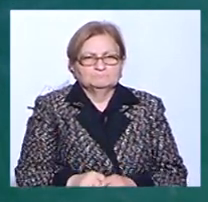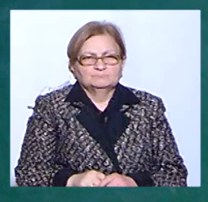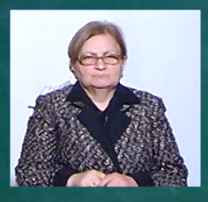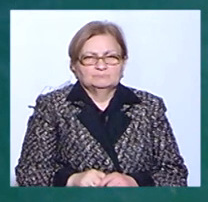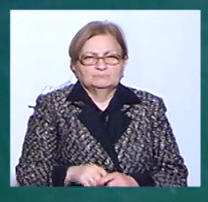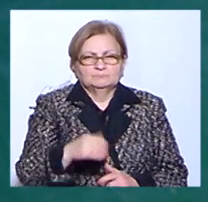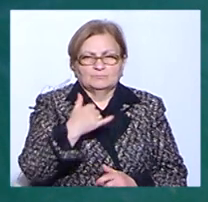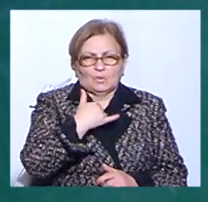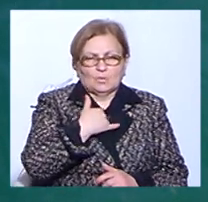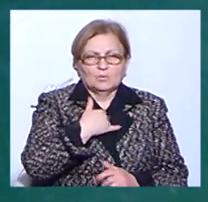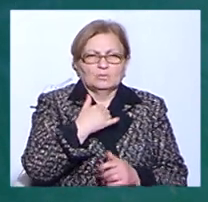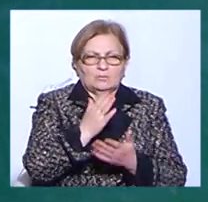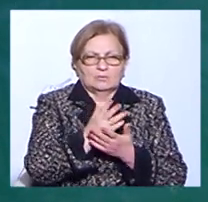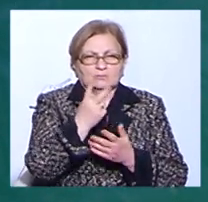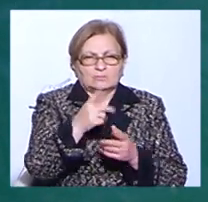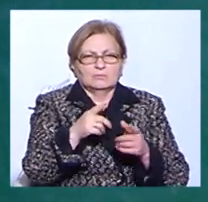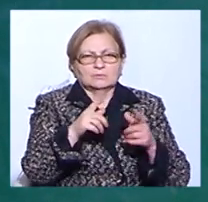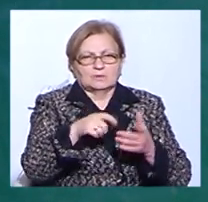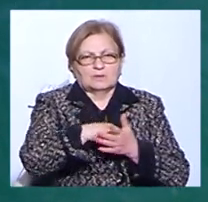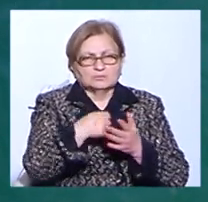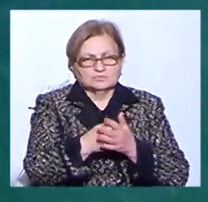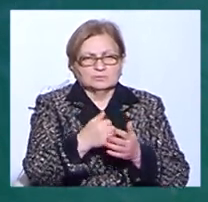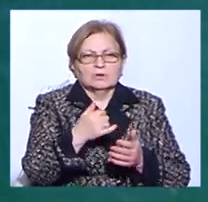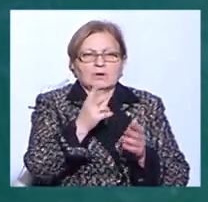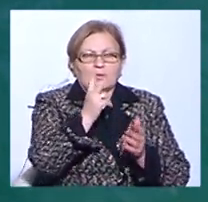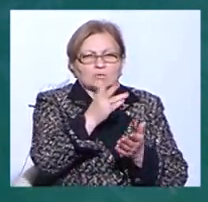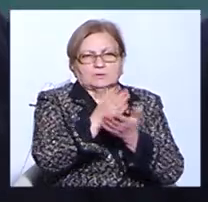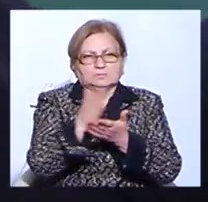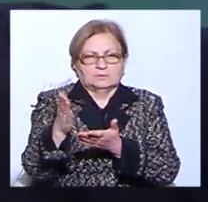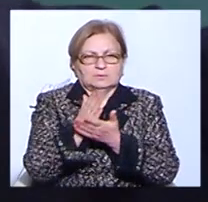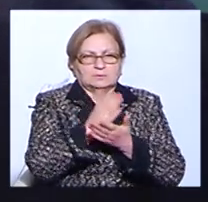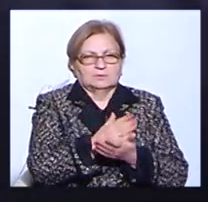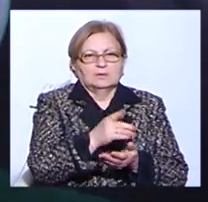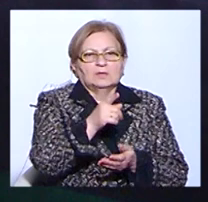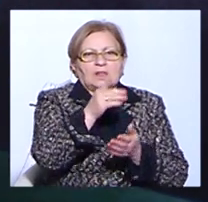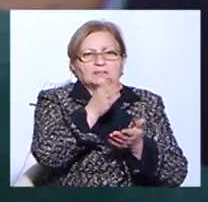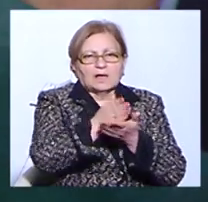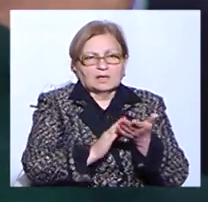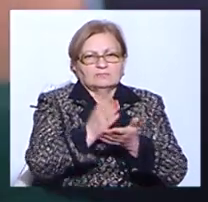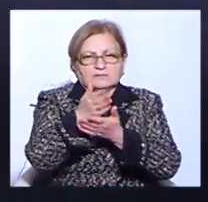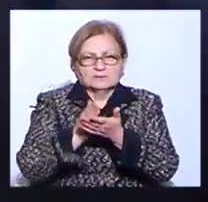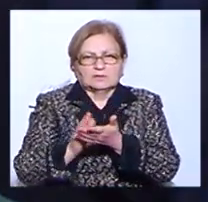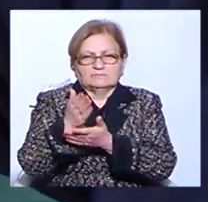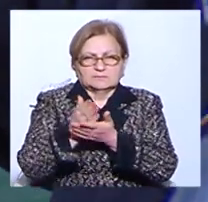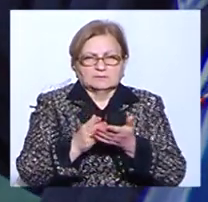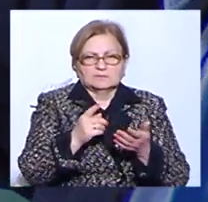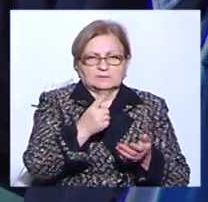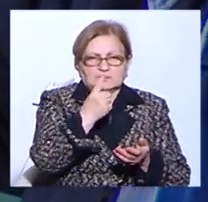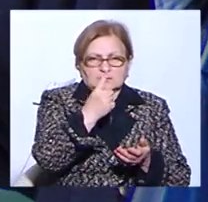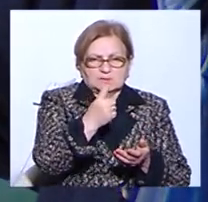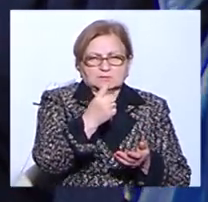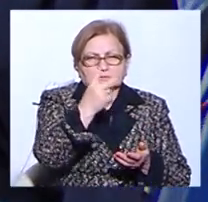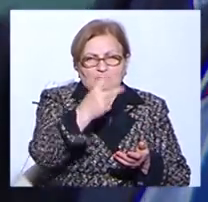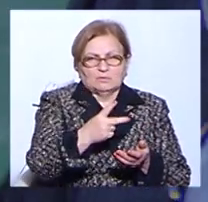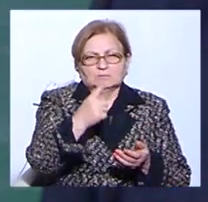მაქს ორი ხაჭაპური ორ ტოლ ნაწილად გაყოფილი. ანუ ფაქტობრივად რა მაქს მე? ნახევარი, ნახევარი, ნახევარი და ნახევარი, ხომ? ერთი